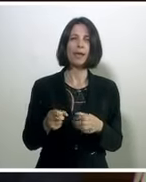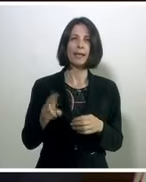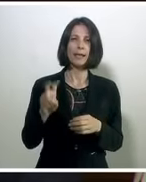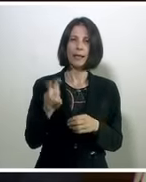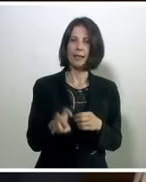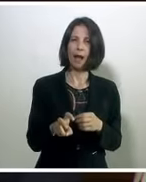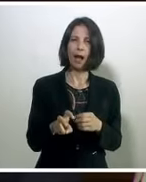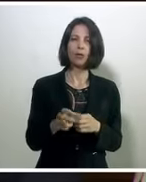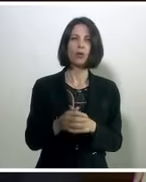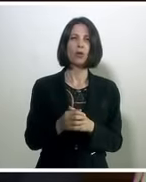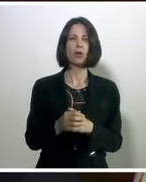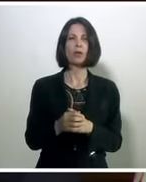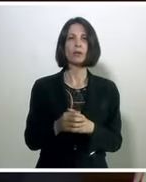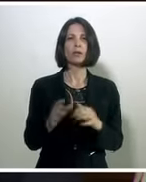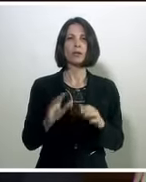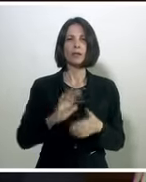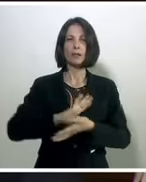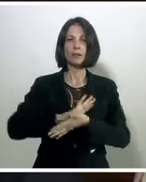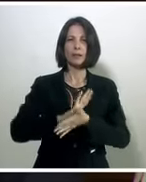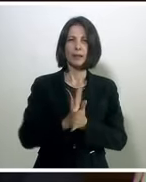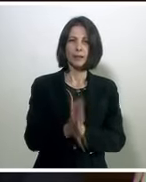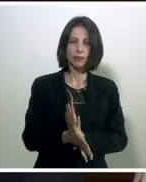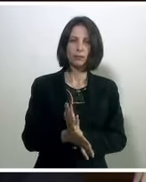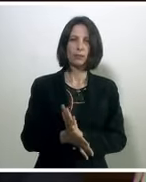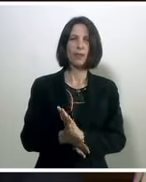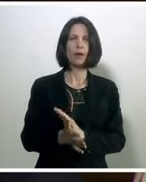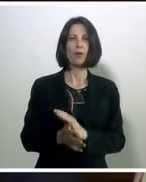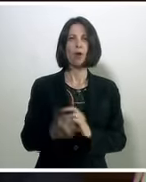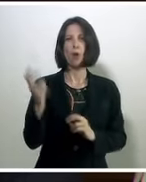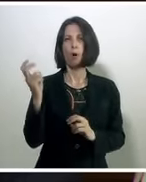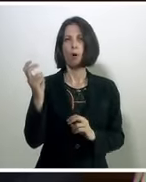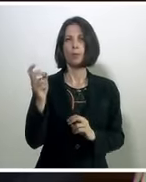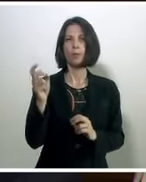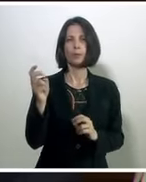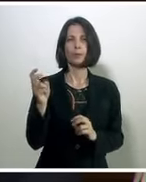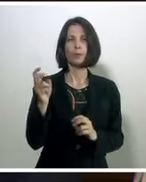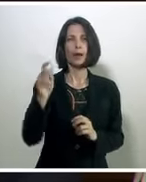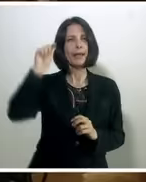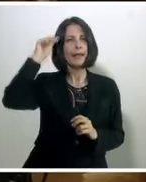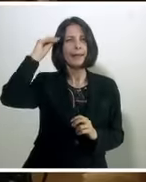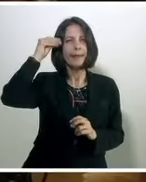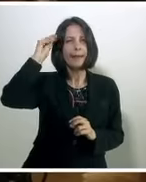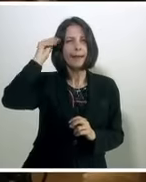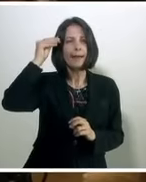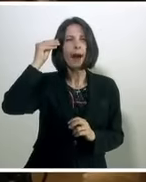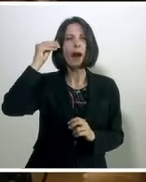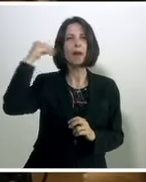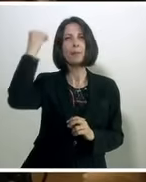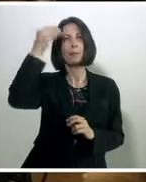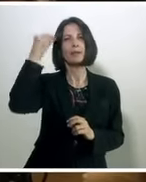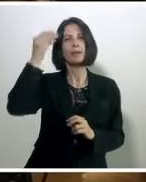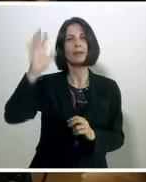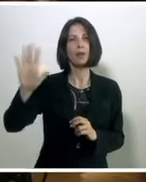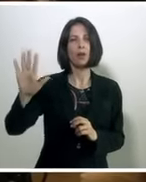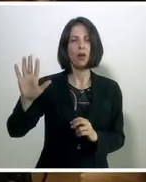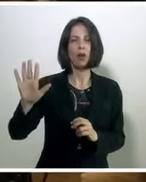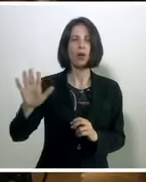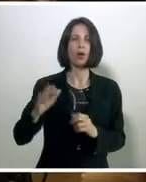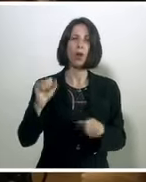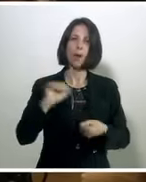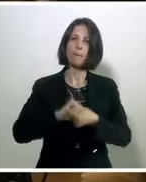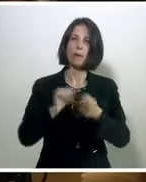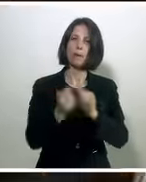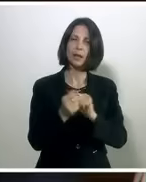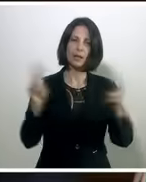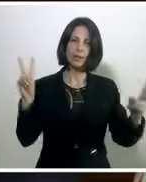è finora cercato di spegnere o di ingannare le loro aspirazioni conducano più apertamente La Battaglia per l'incontro e la collaborazione